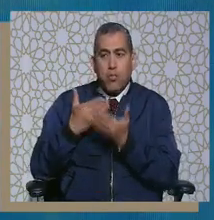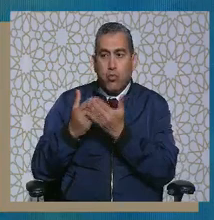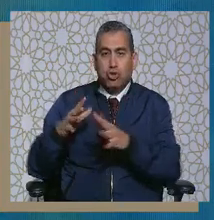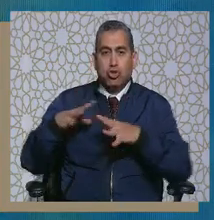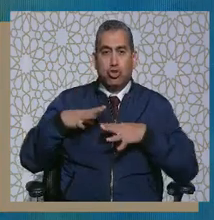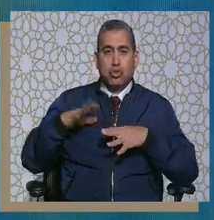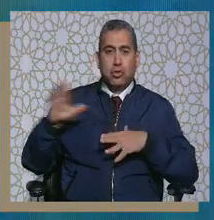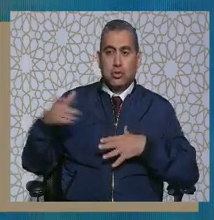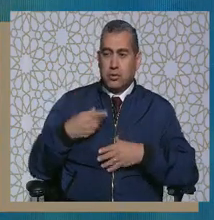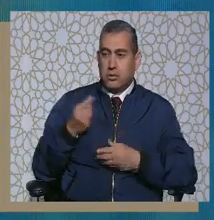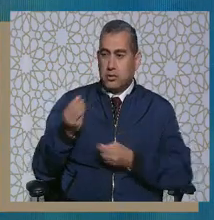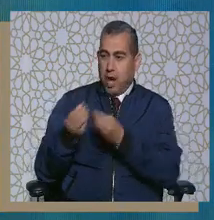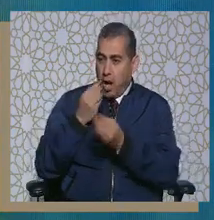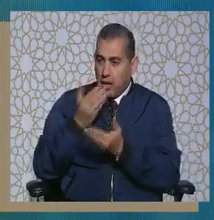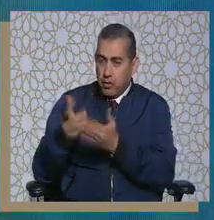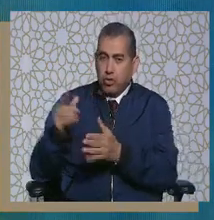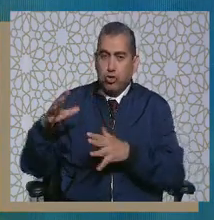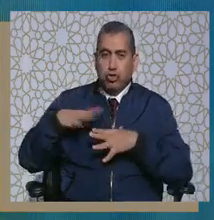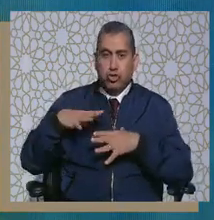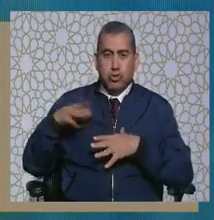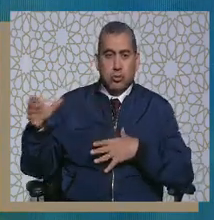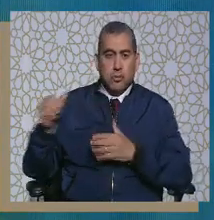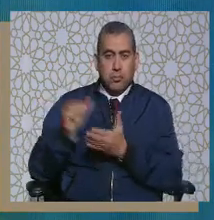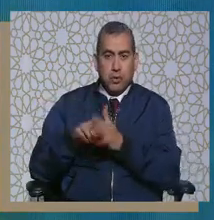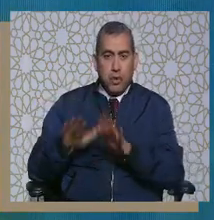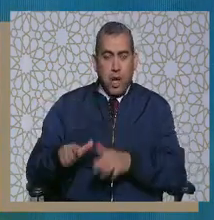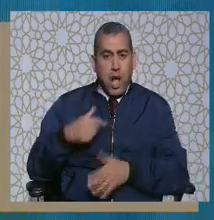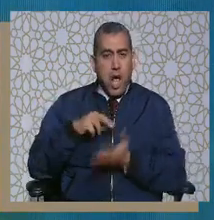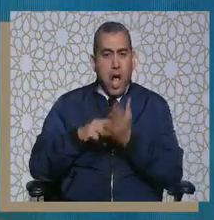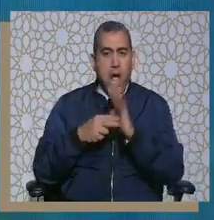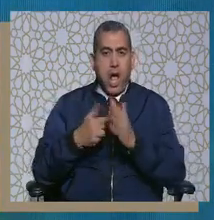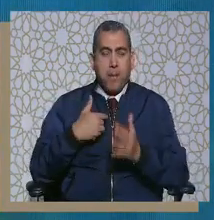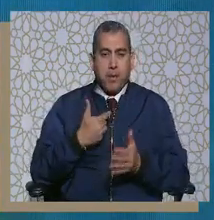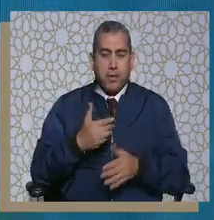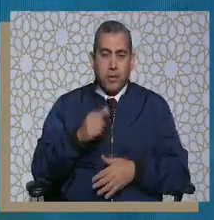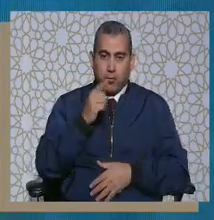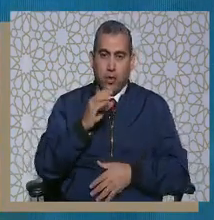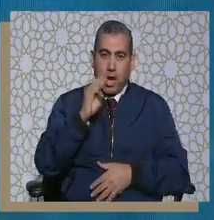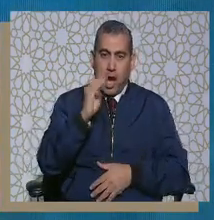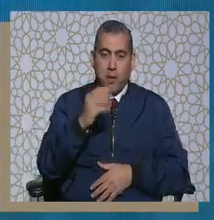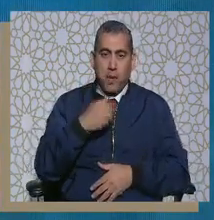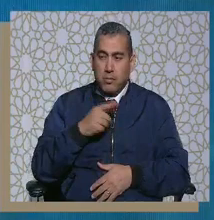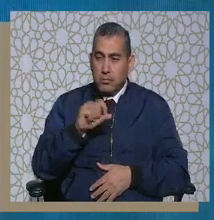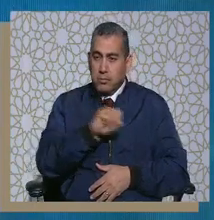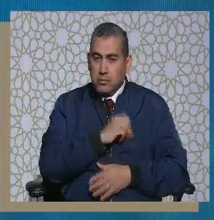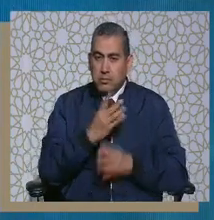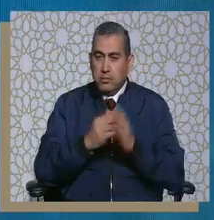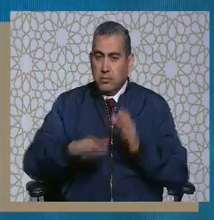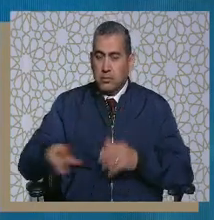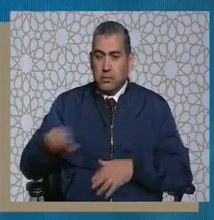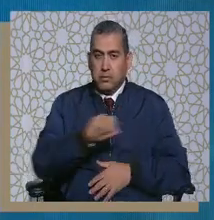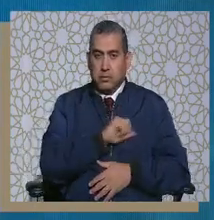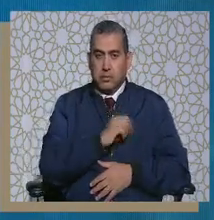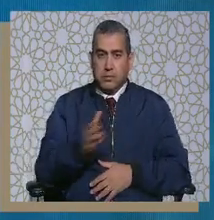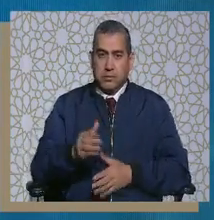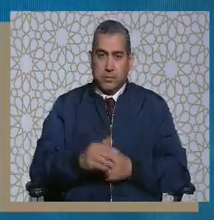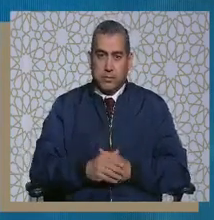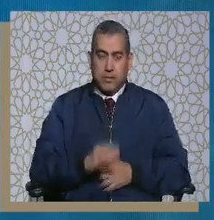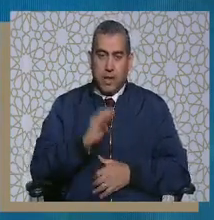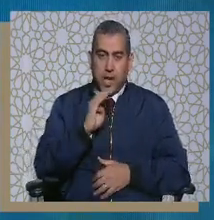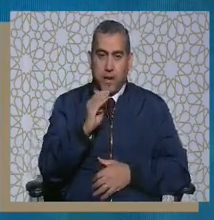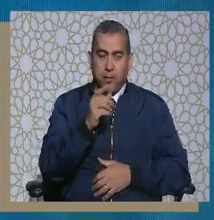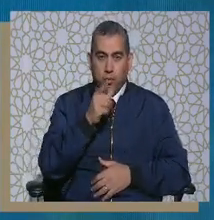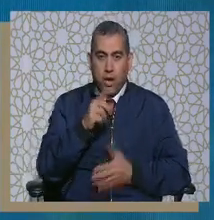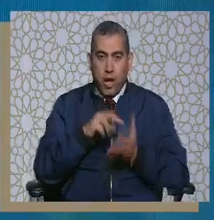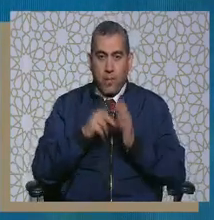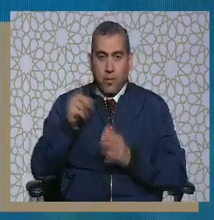يقعد يعني يقعد من الشغل اعمل ايه اجاوب حضرك بيصعبوا عليا اجاوب حضرتك انت بتقولي